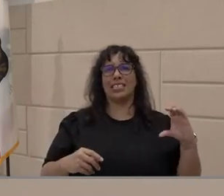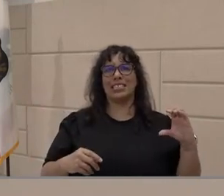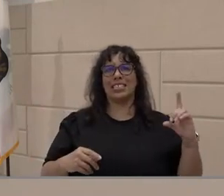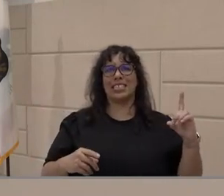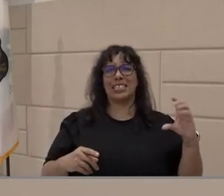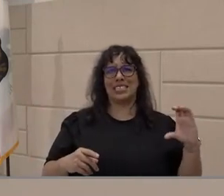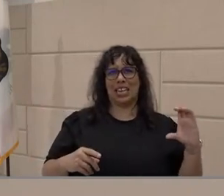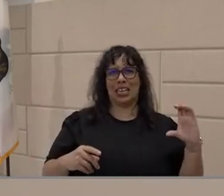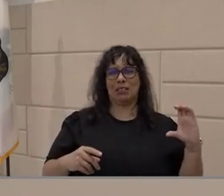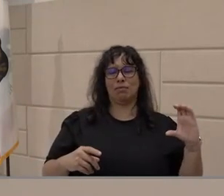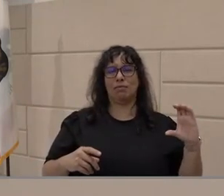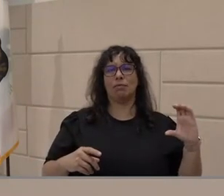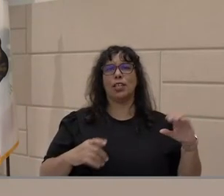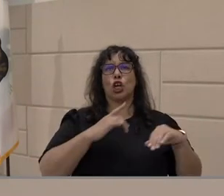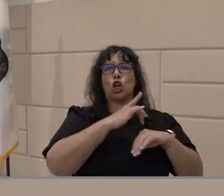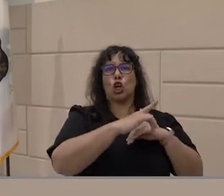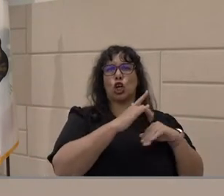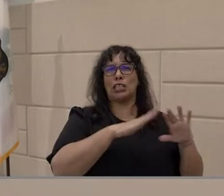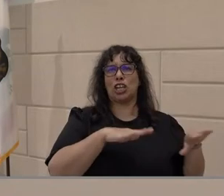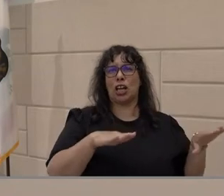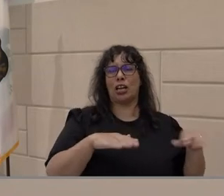តម្លើងថវិកា